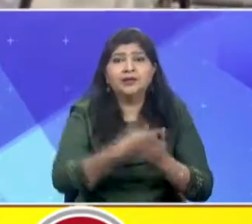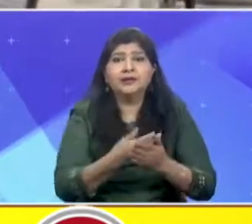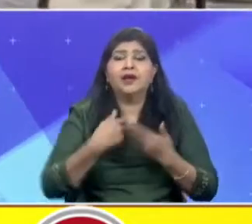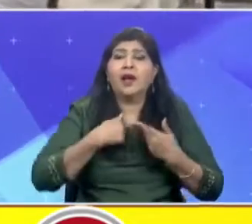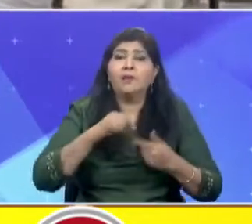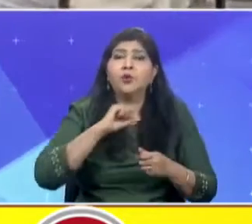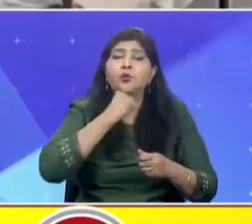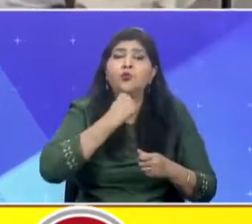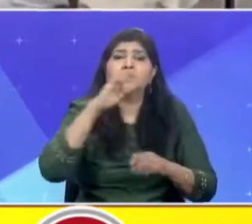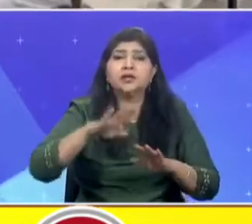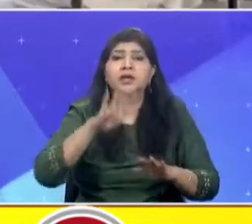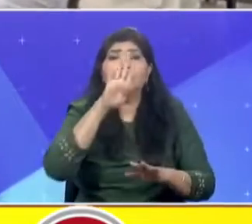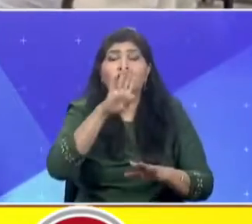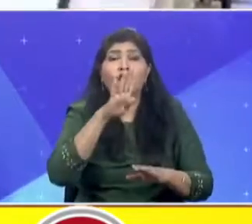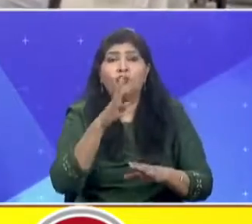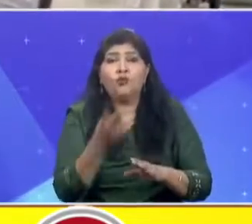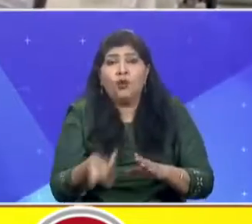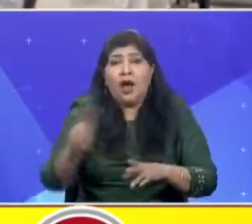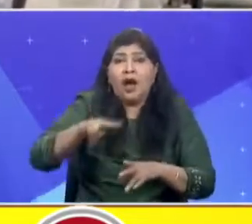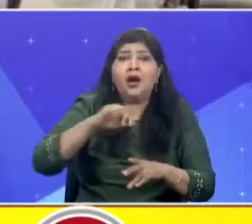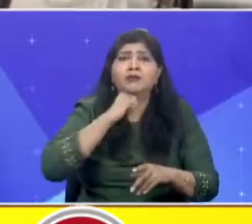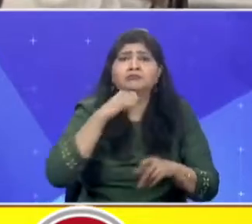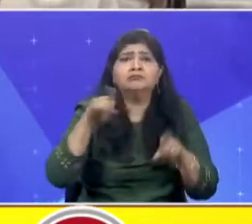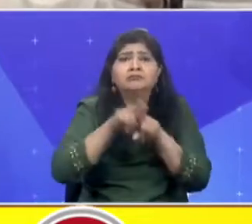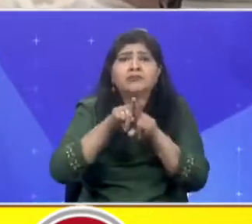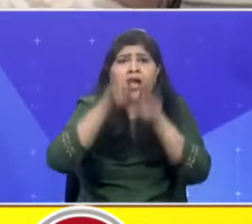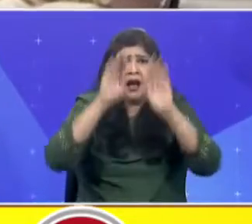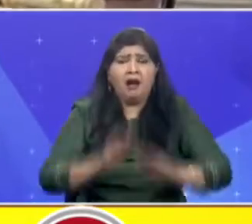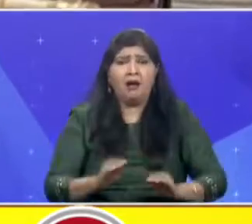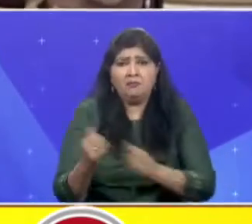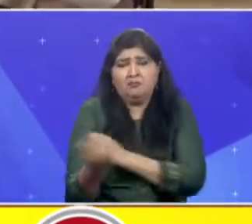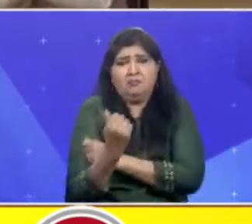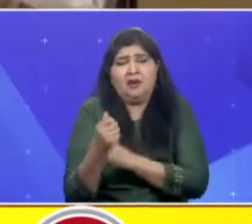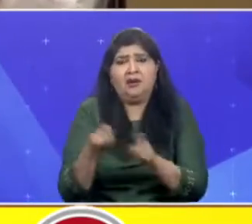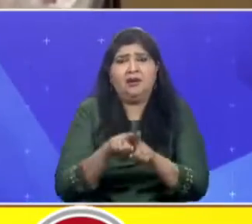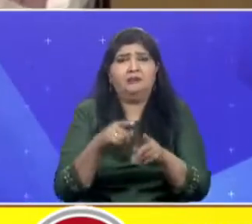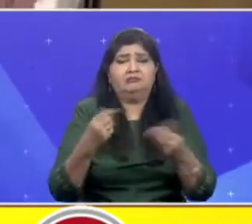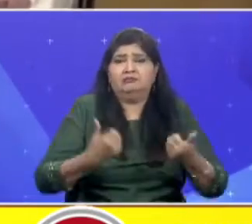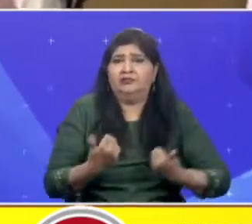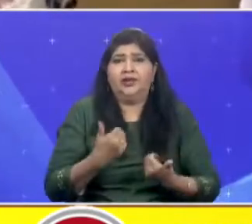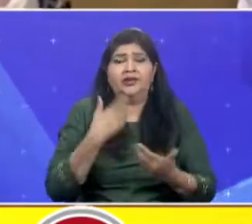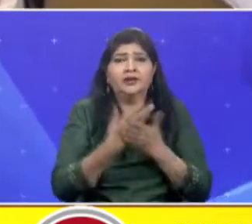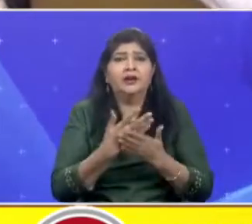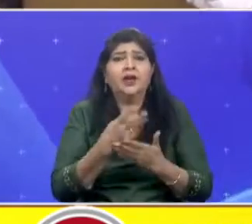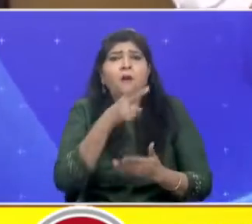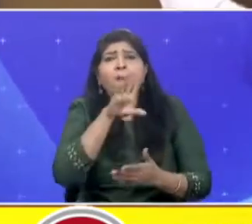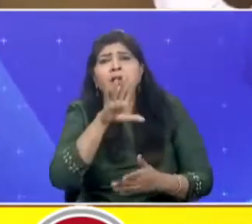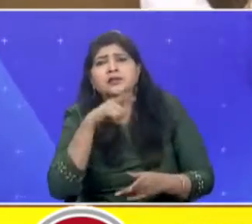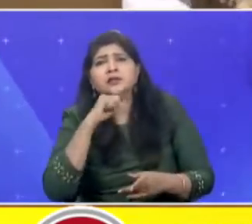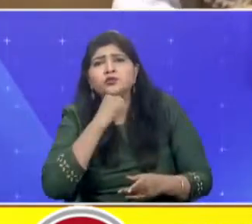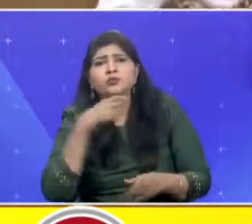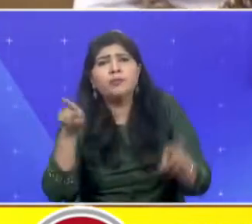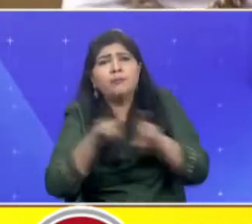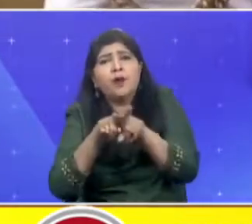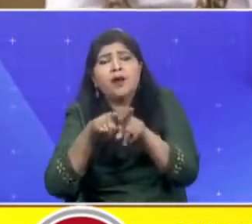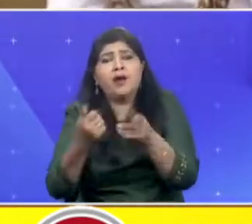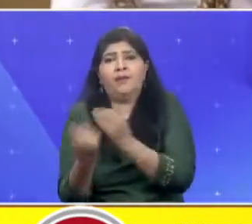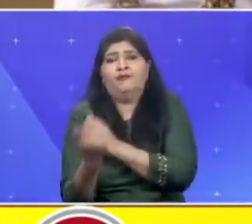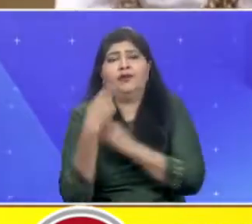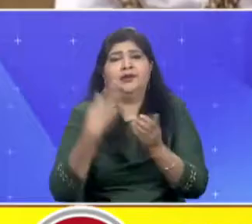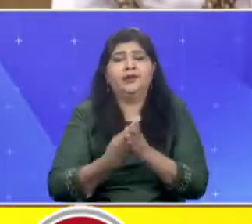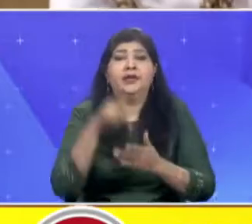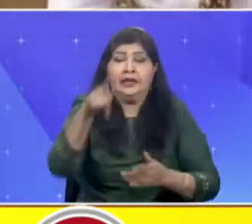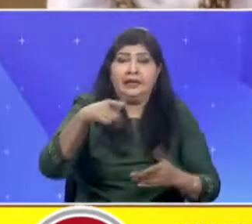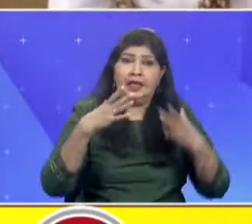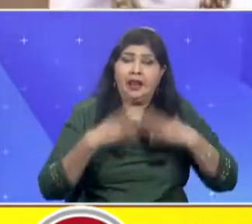अपनी उम्र से 4 गुना कम आयु से भी ज्यादा फिट है। वाकई बाबा शिवानंद का